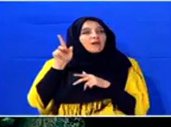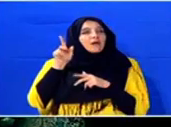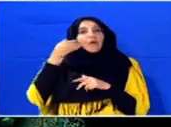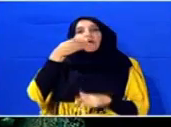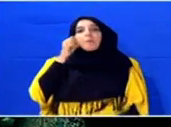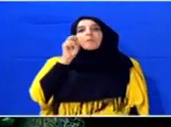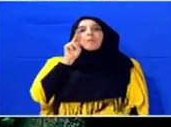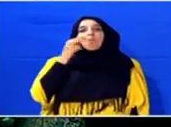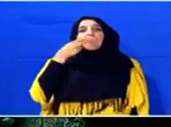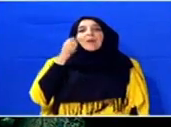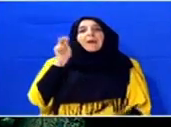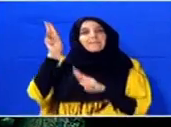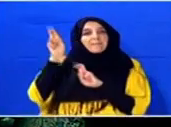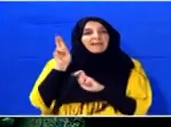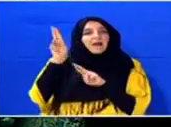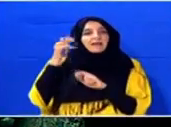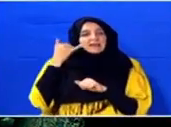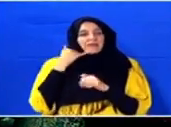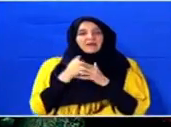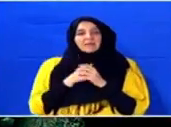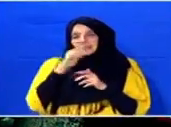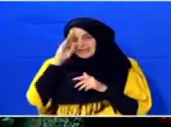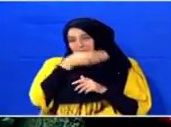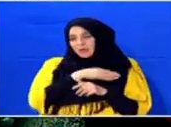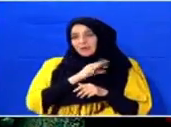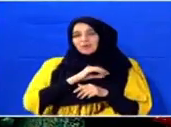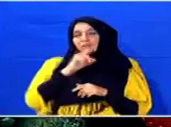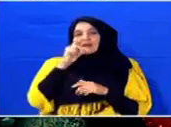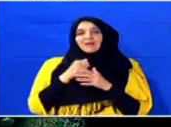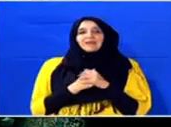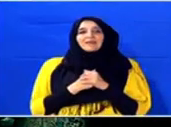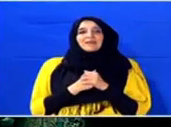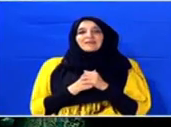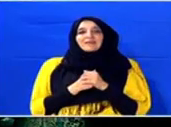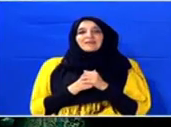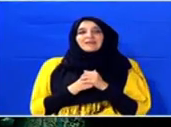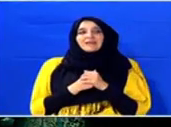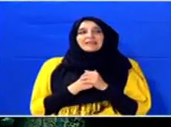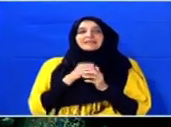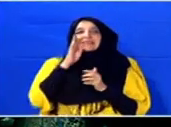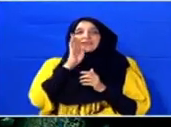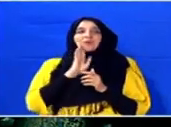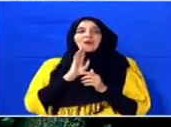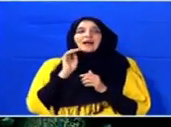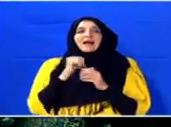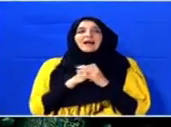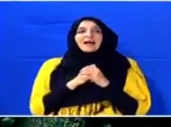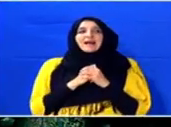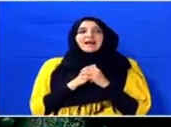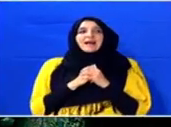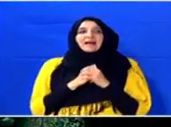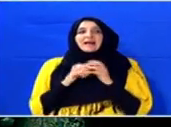السلام عليكم وعليكم السلام مساء الخير مساء الخير منى من فضلك رجاء وليس